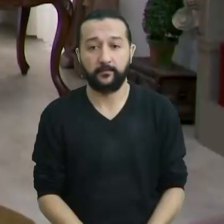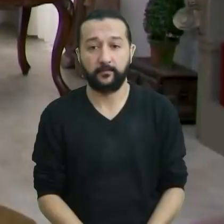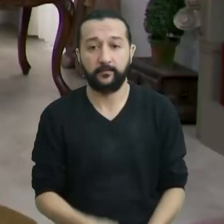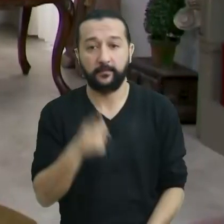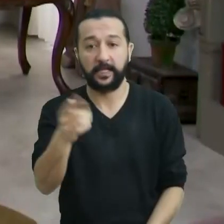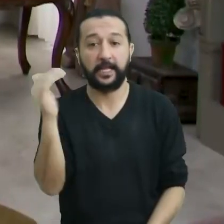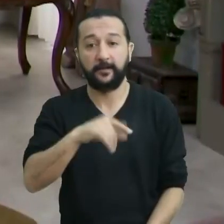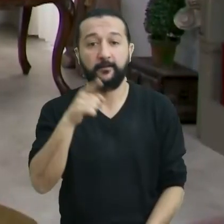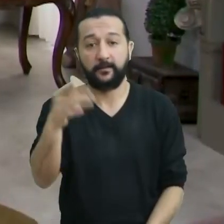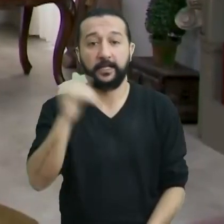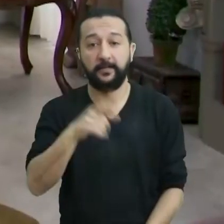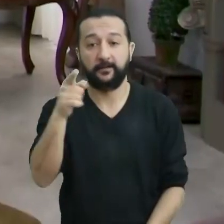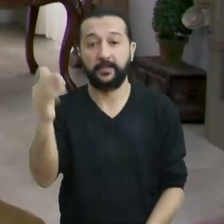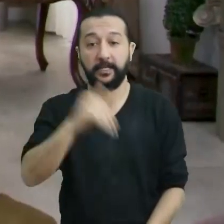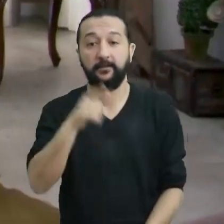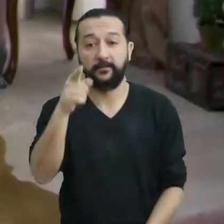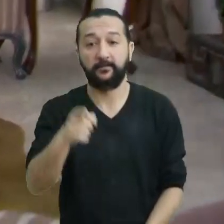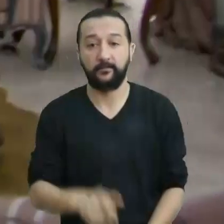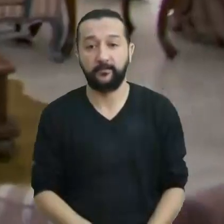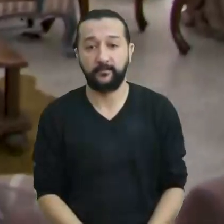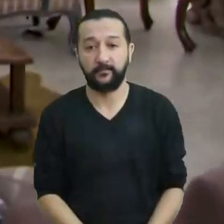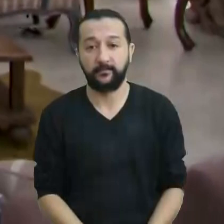Allah buraya geliyor. Buraya geliyor. Buraya